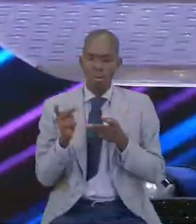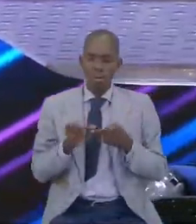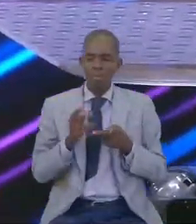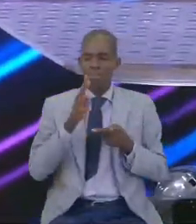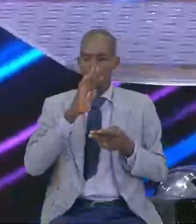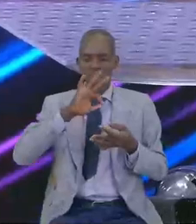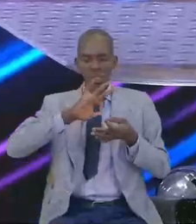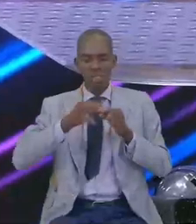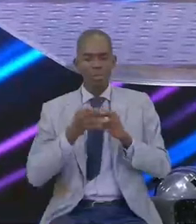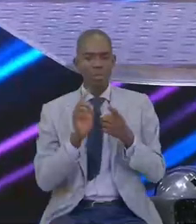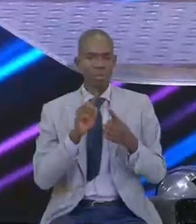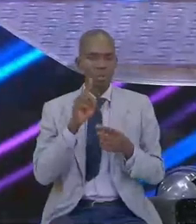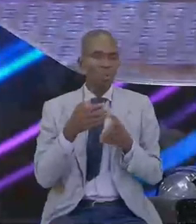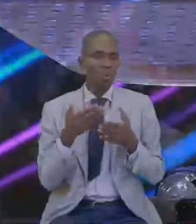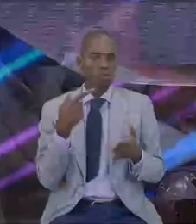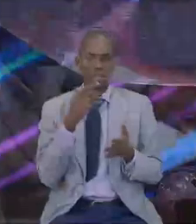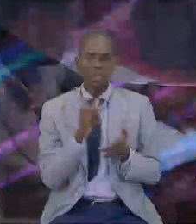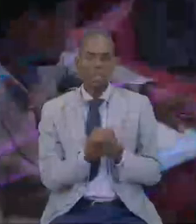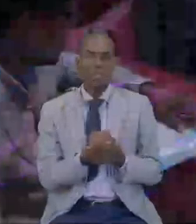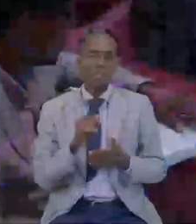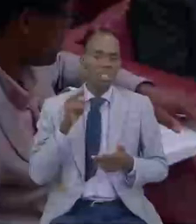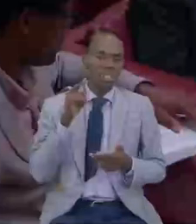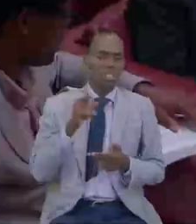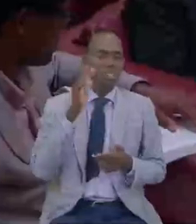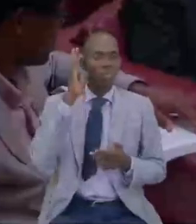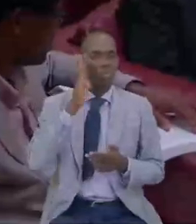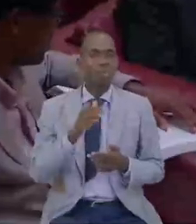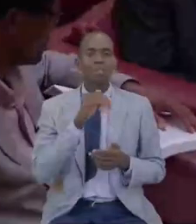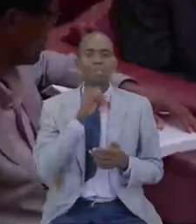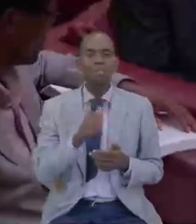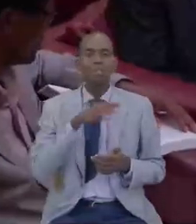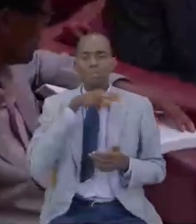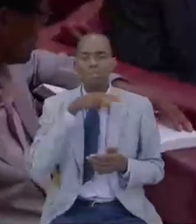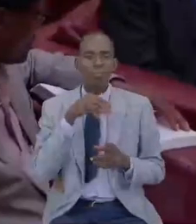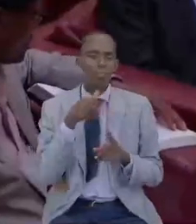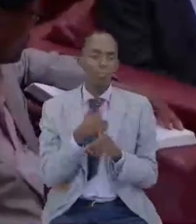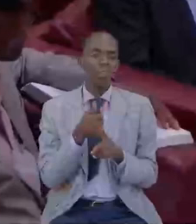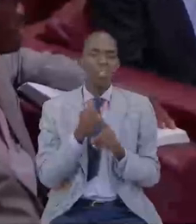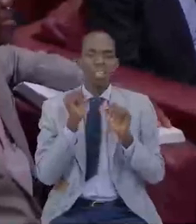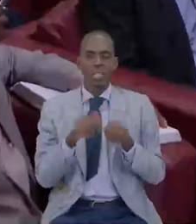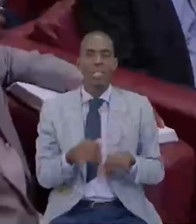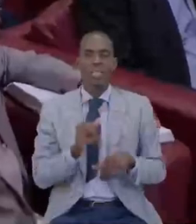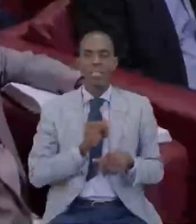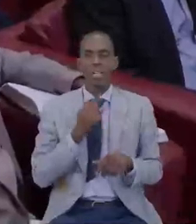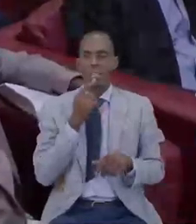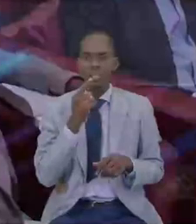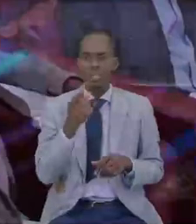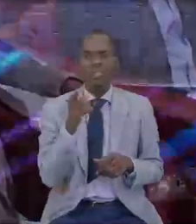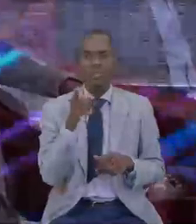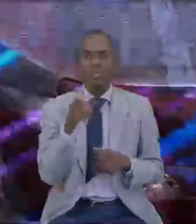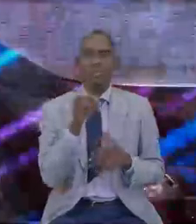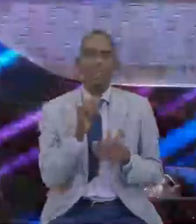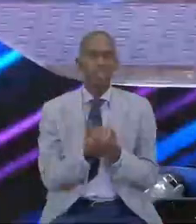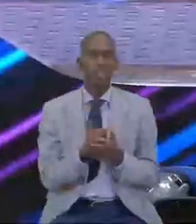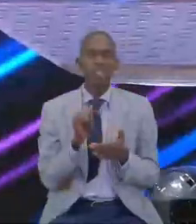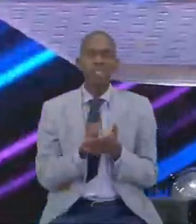on dit, il ne voulait pas se souiller. Est-ce que je peux vous dire, c'est juste